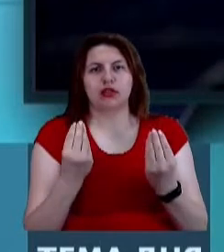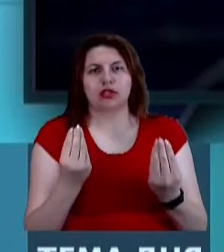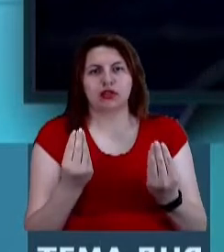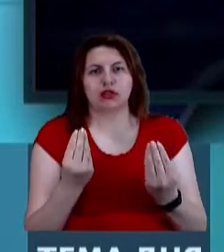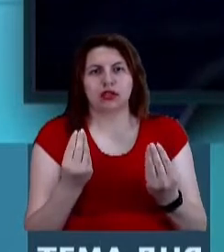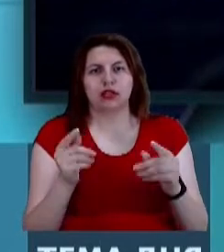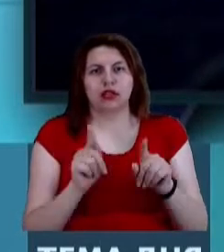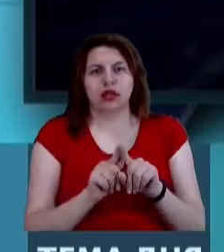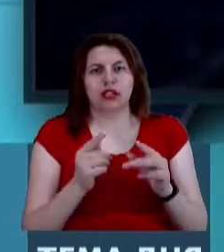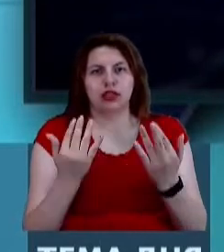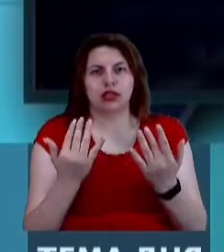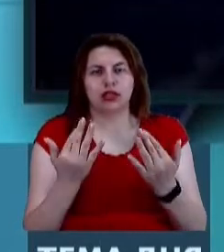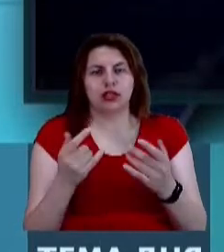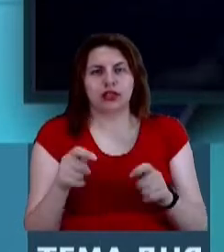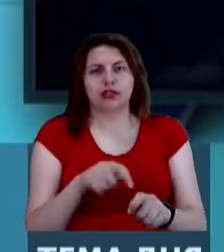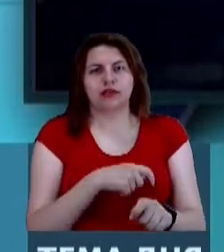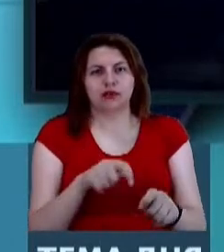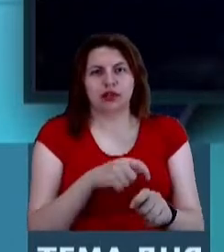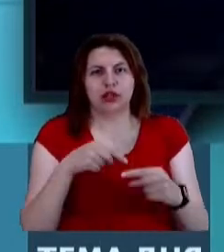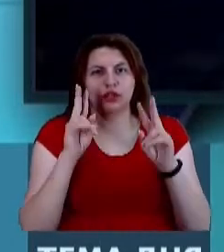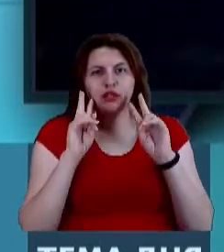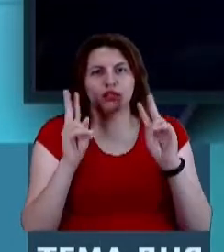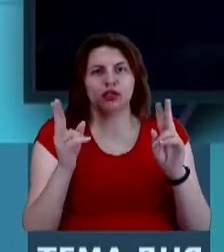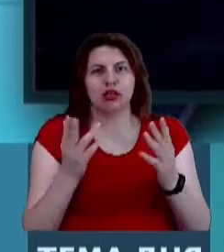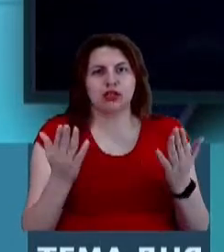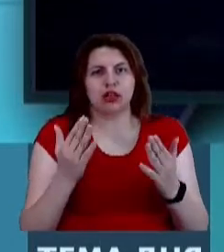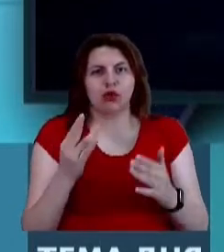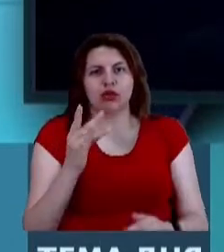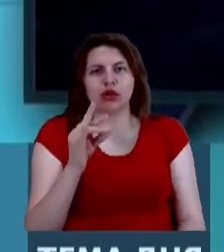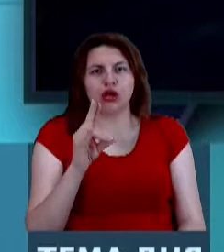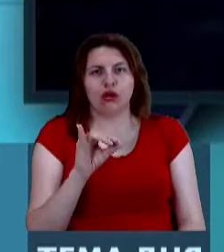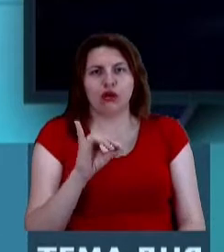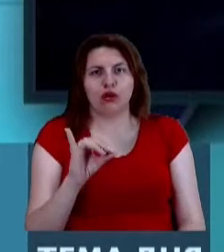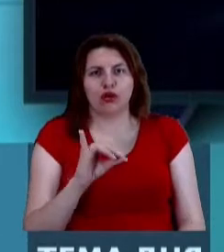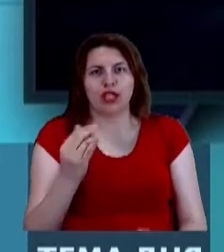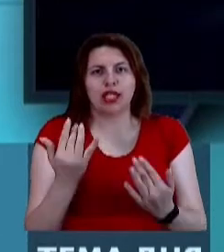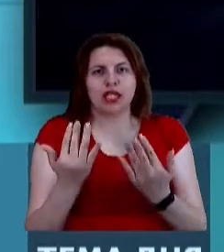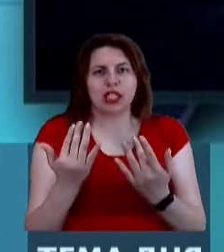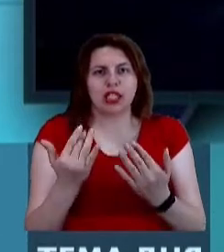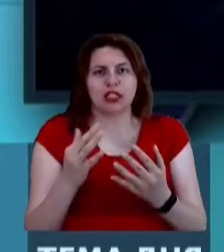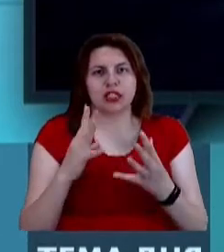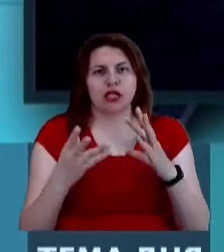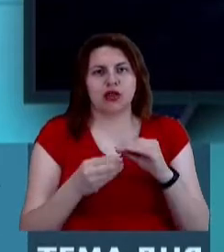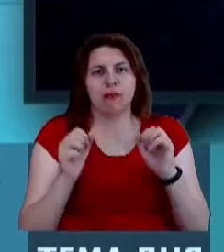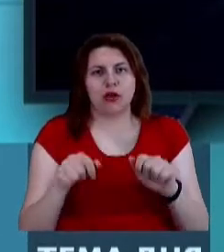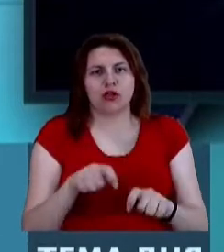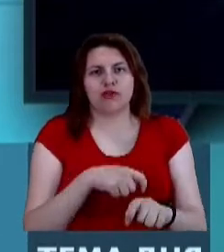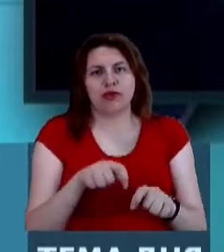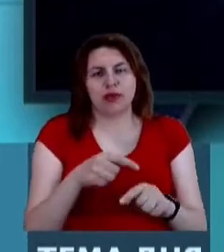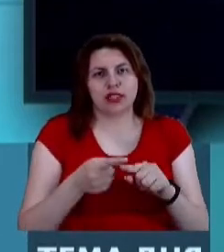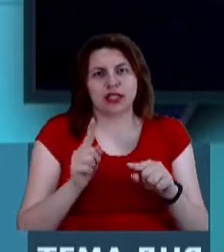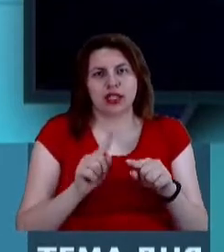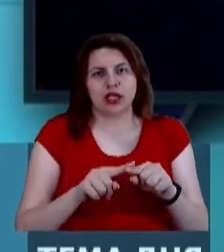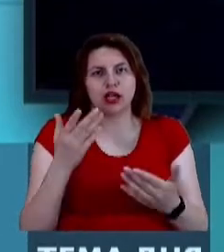кількісні виміри. Я не знаю, за якою шкалою кількісних критеріїв можна вимірювати це. Звичайно, якщо